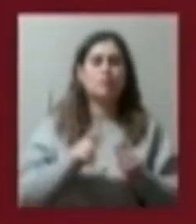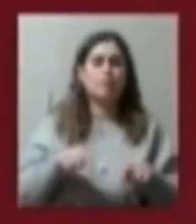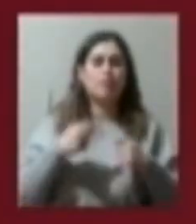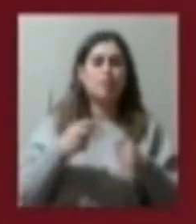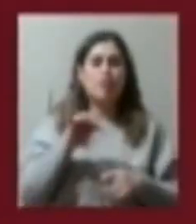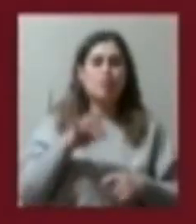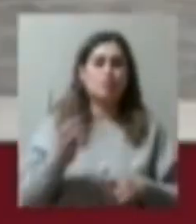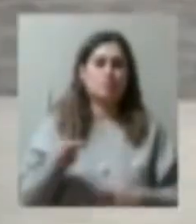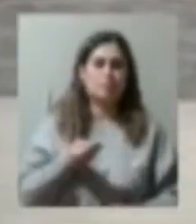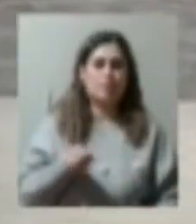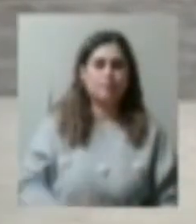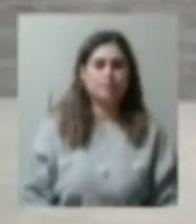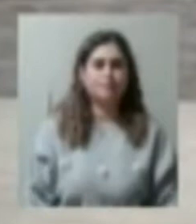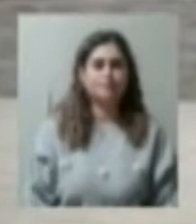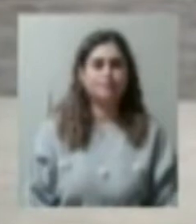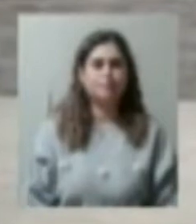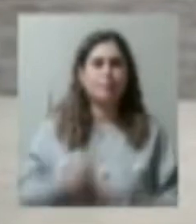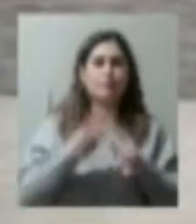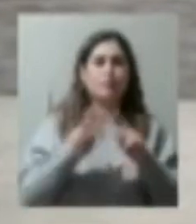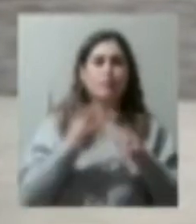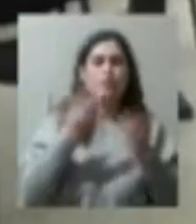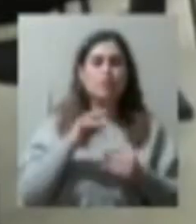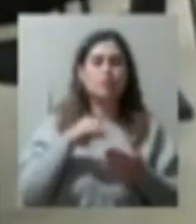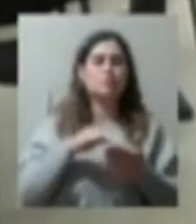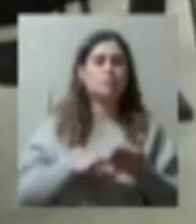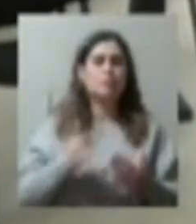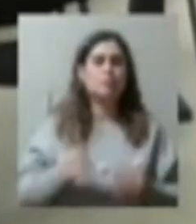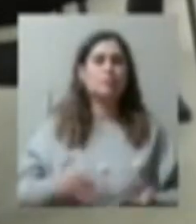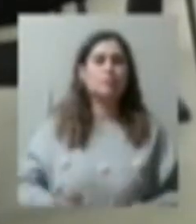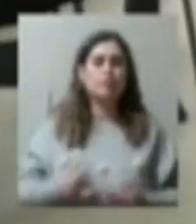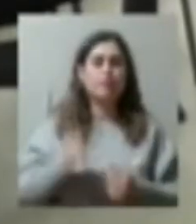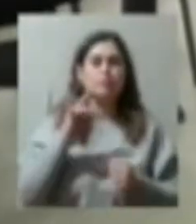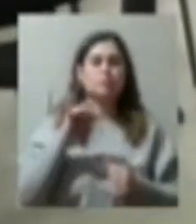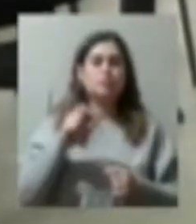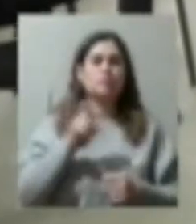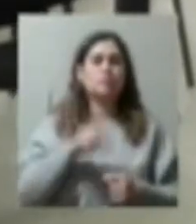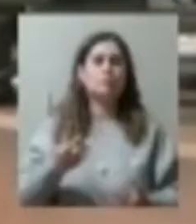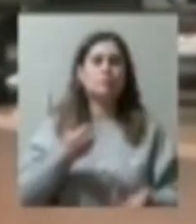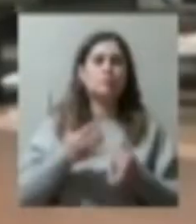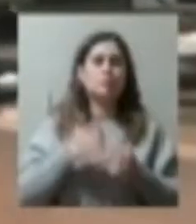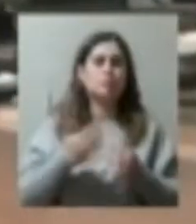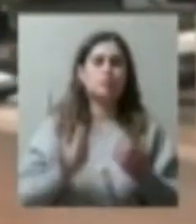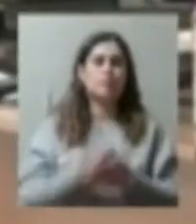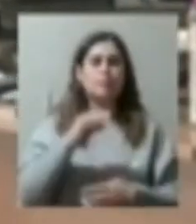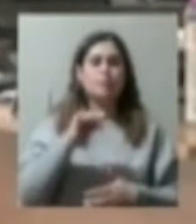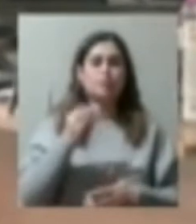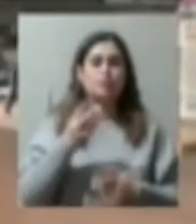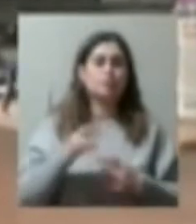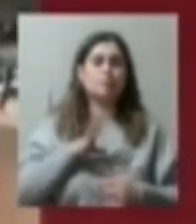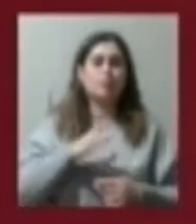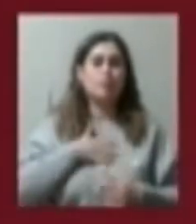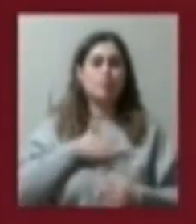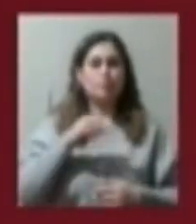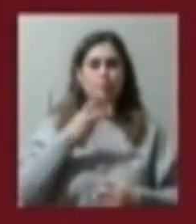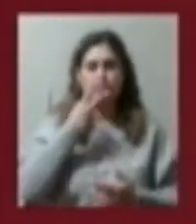землі. Другий день відділ реєстрації місця проживання фізичних осіб приймає херсонців у новому приміщенні. Побували там і кореспонденти